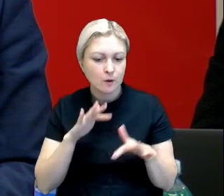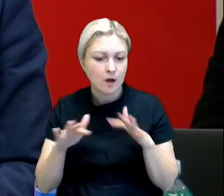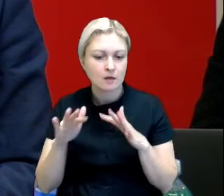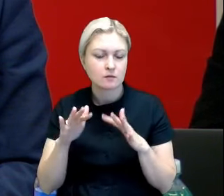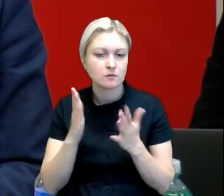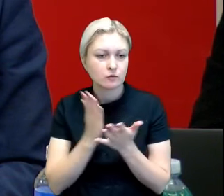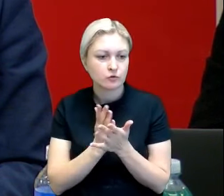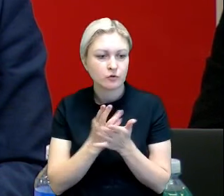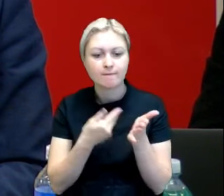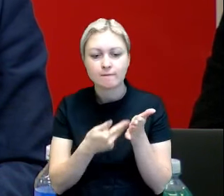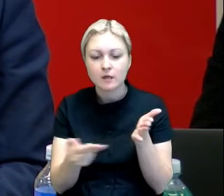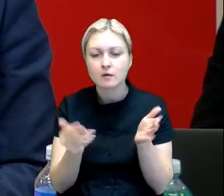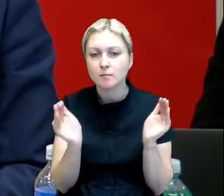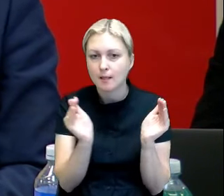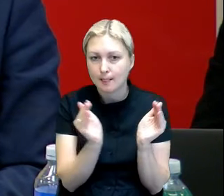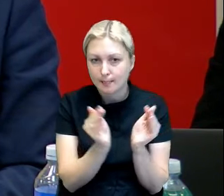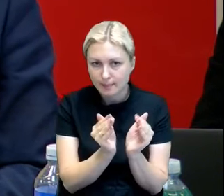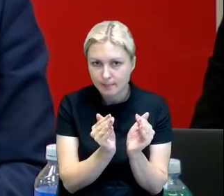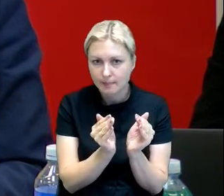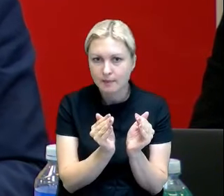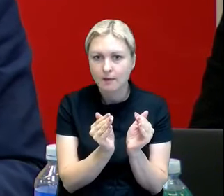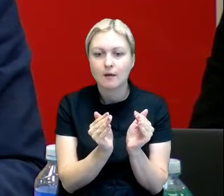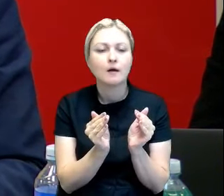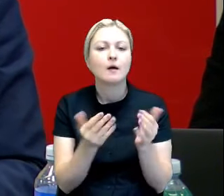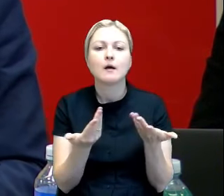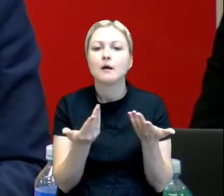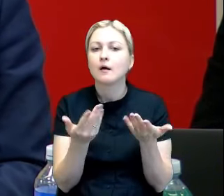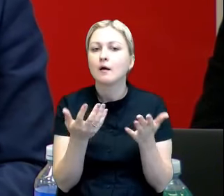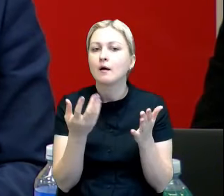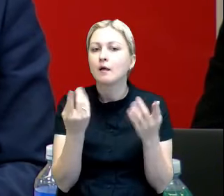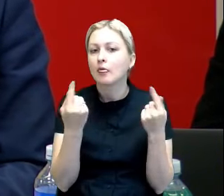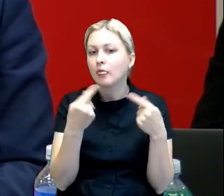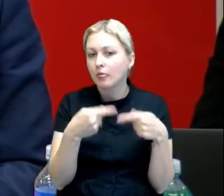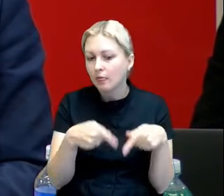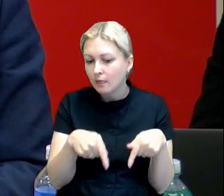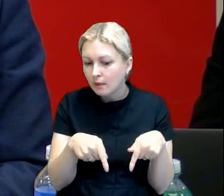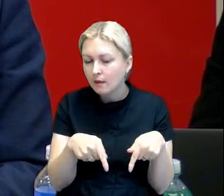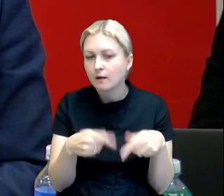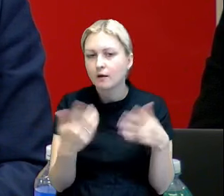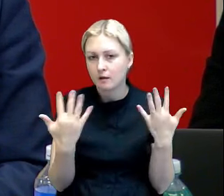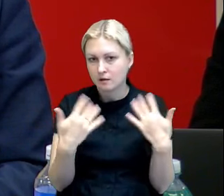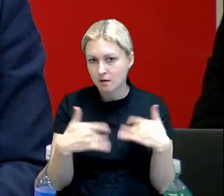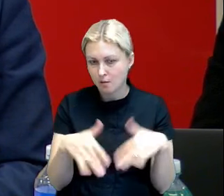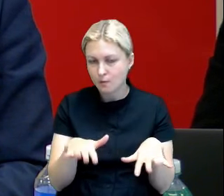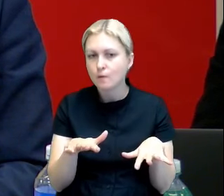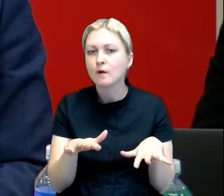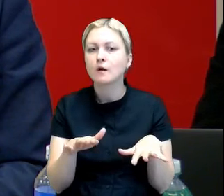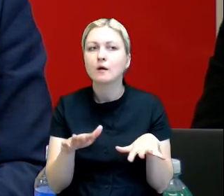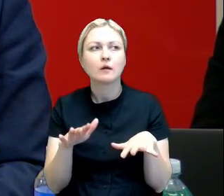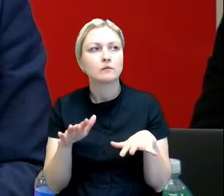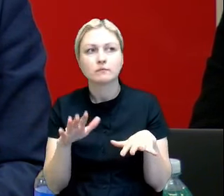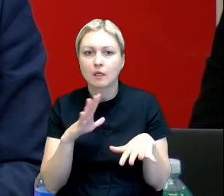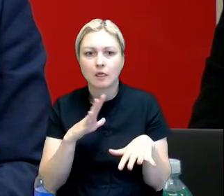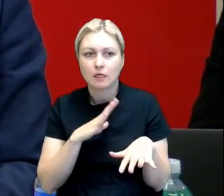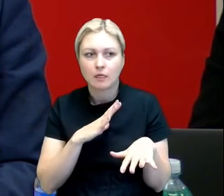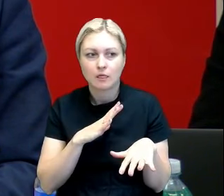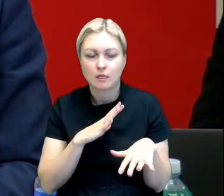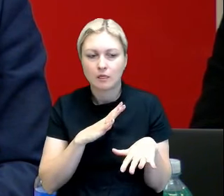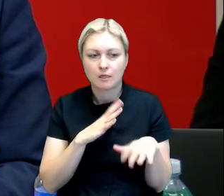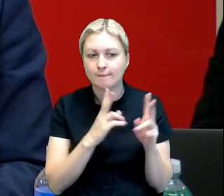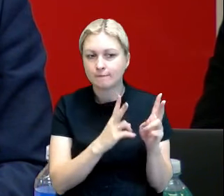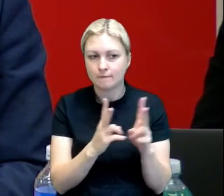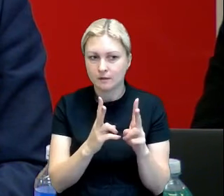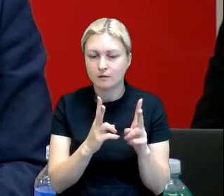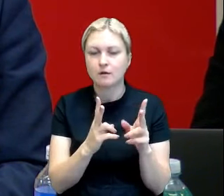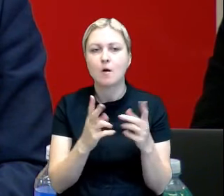įmonė ji tiesiog neišsilaiko ji bankrutuoja nu realiai ji negali išsilaikyti rinkoje bet kas versle